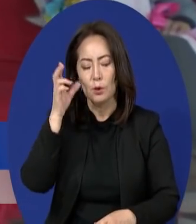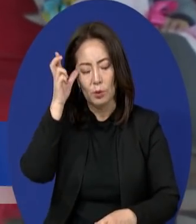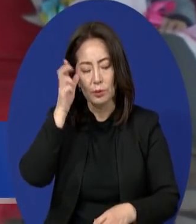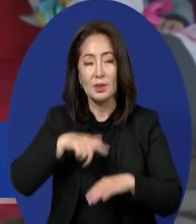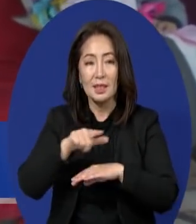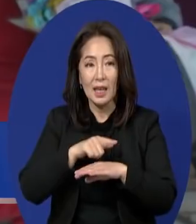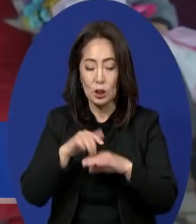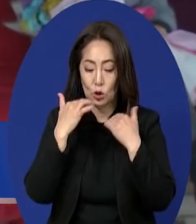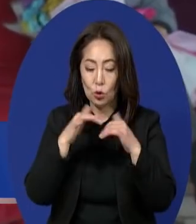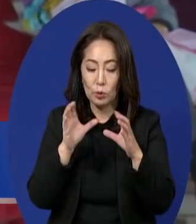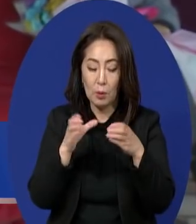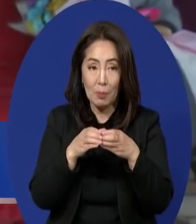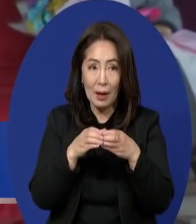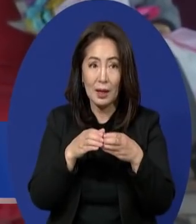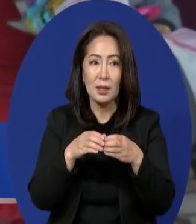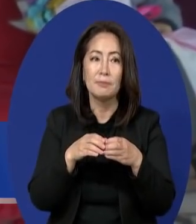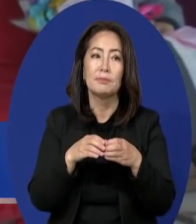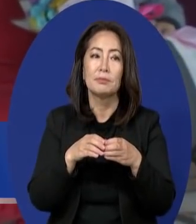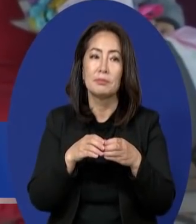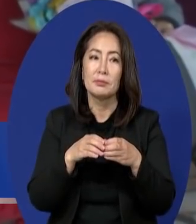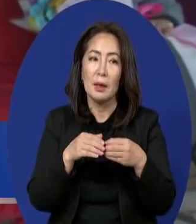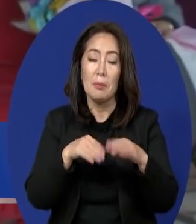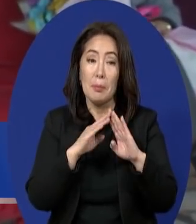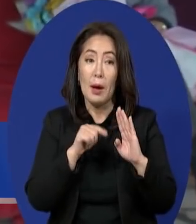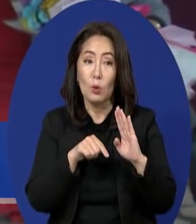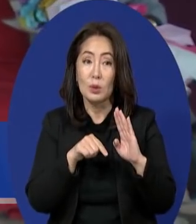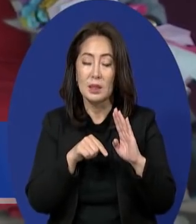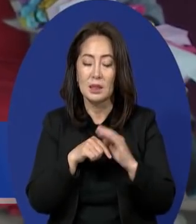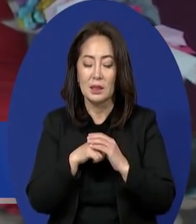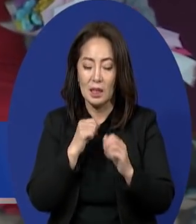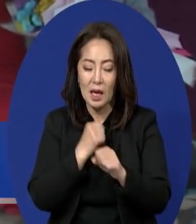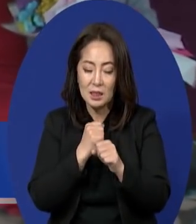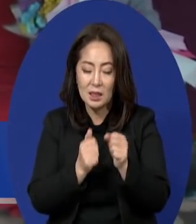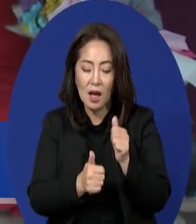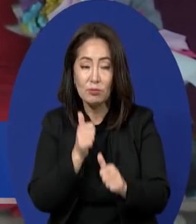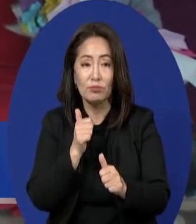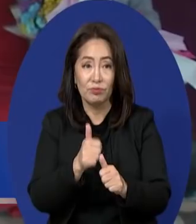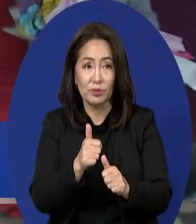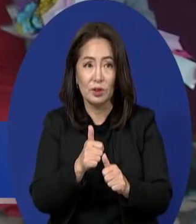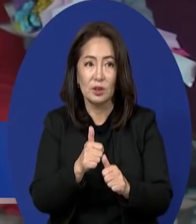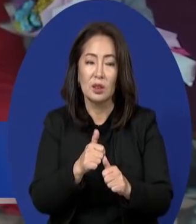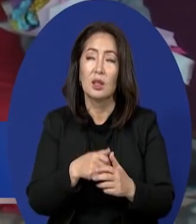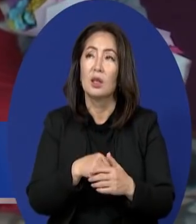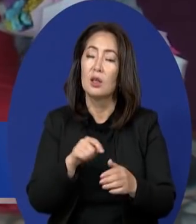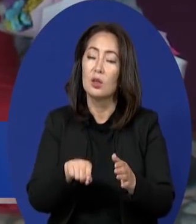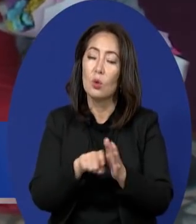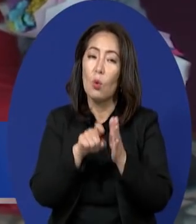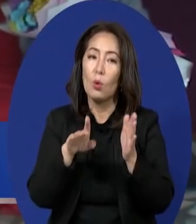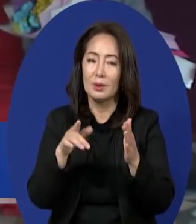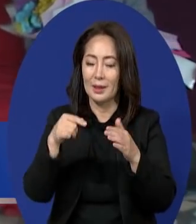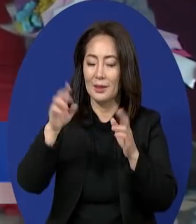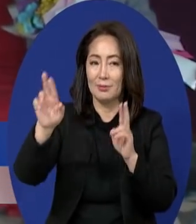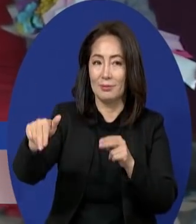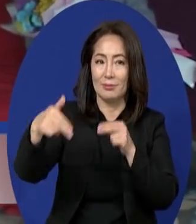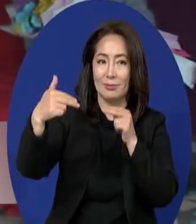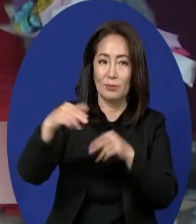гэж байгуулсан байгаа. Тэр зөвлөлт багийг бол бид нэр амжилттай ажилуулж одоо энэ хугацаанд бол одоо энэ зайны сургалтыг бол